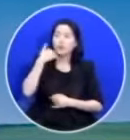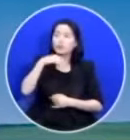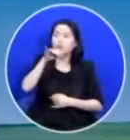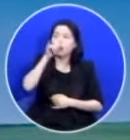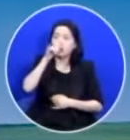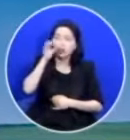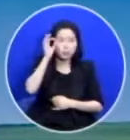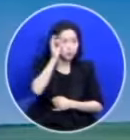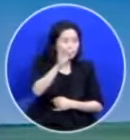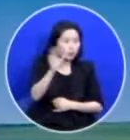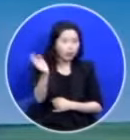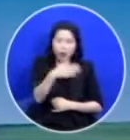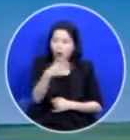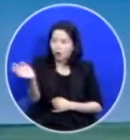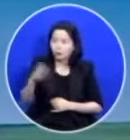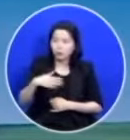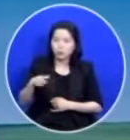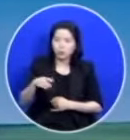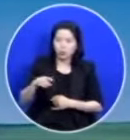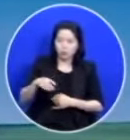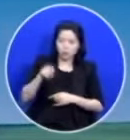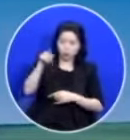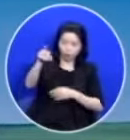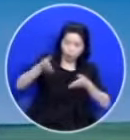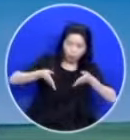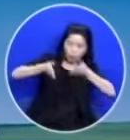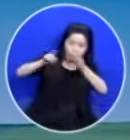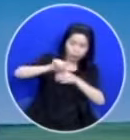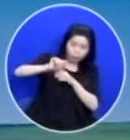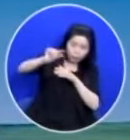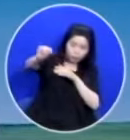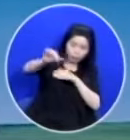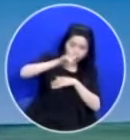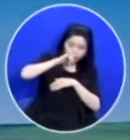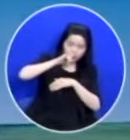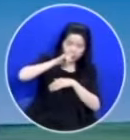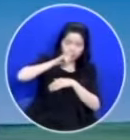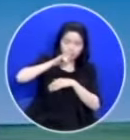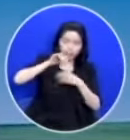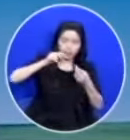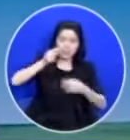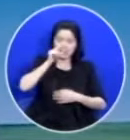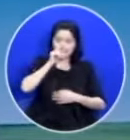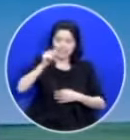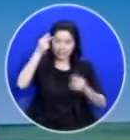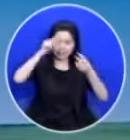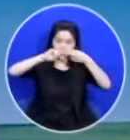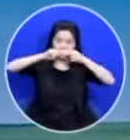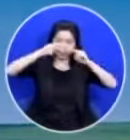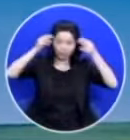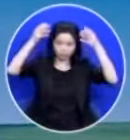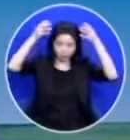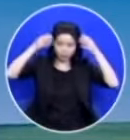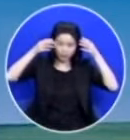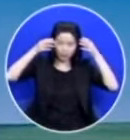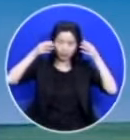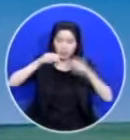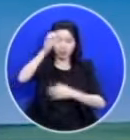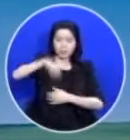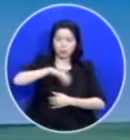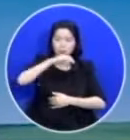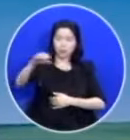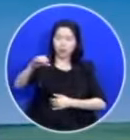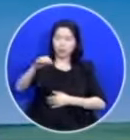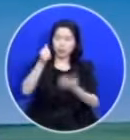보니까 아무도 없어요 근데 저 복도 끝에 가시 면류관을 쓰신 예수님 십자가에 못 박혀서 피흘리시는